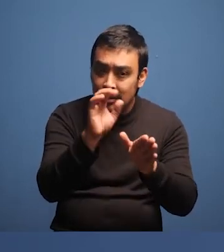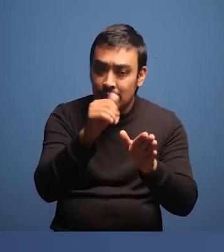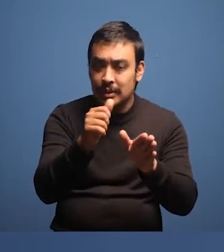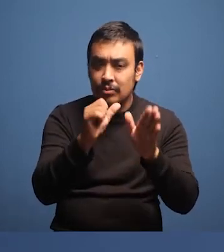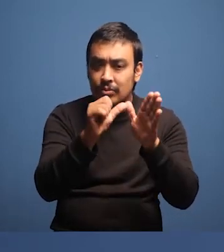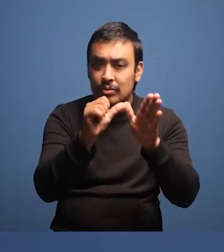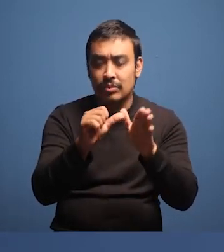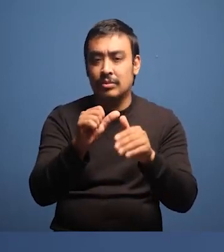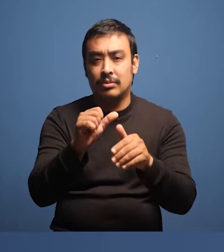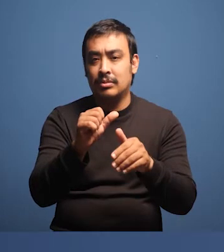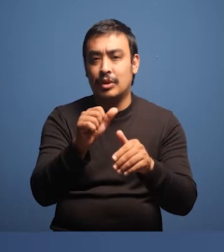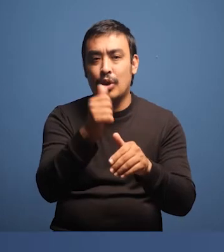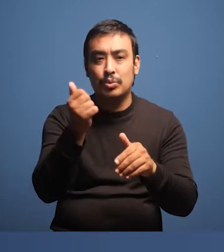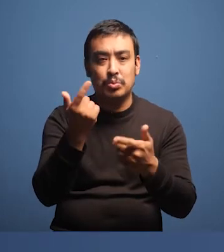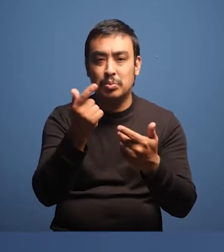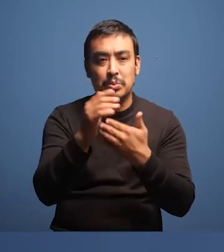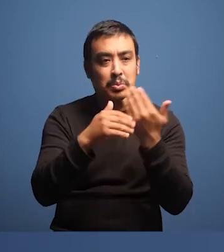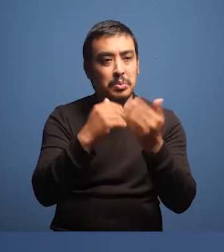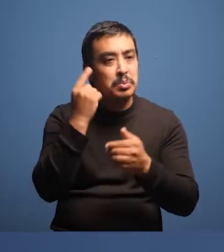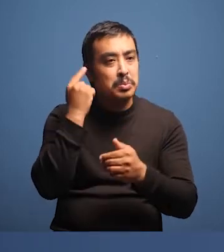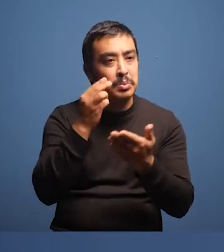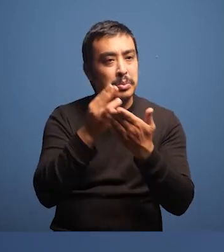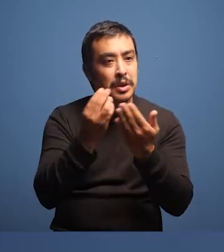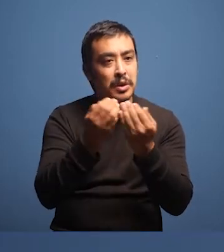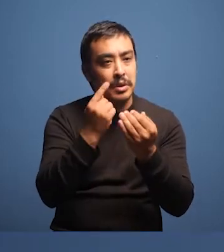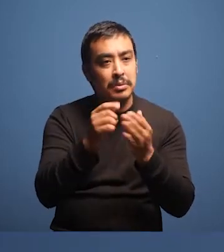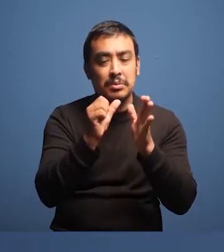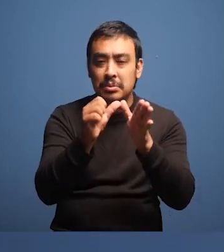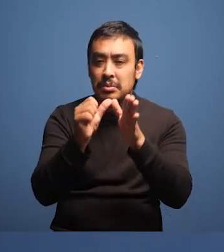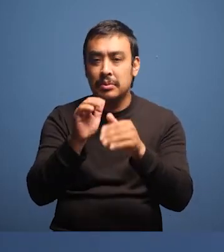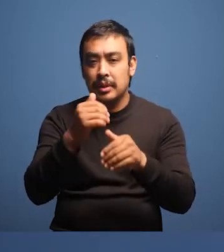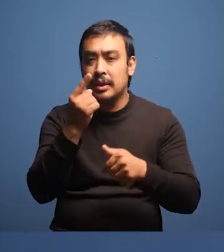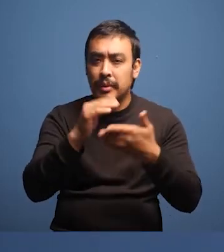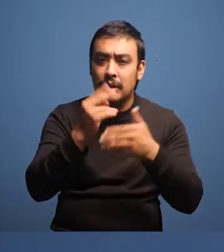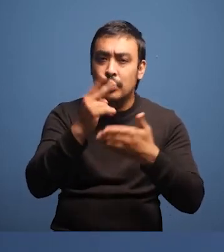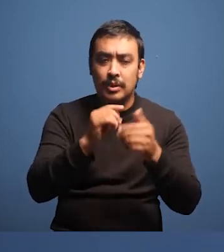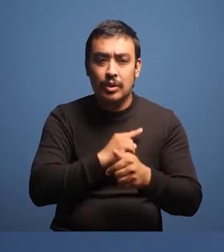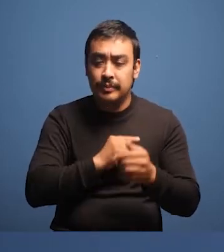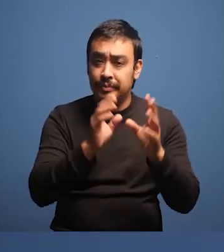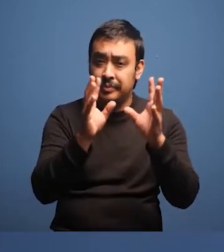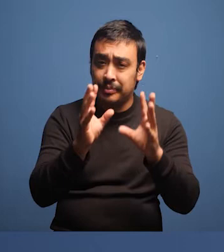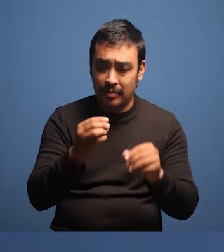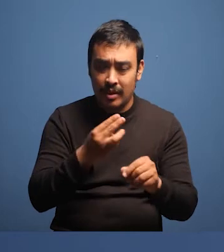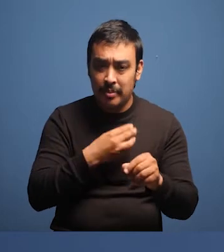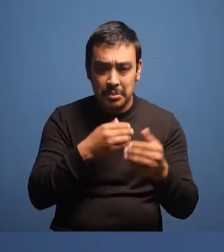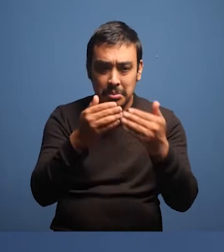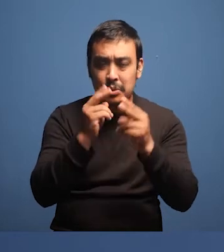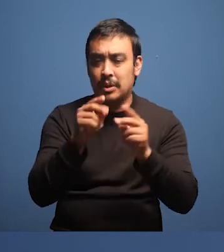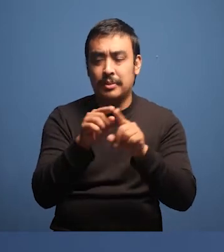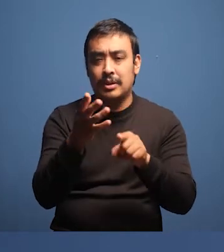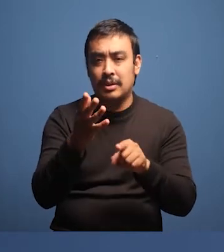गर्नुभयो बट आई हेभ नो अदर अप्सन देन इग्नोरिङ होइन इग्नोर गरेँ त्यसपछि आफ्टर केही मन्थबाट फियर पनि हट्यो त्यो मान्छेसँग इन्ट्रेक्सन पनि भएन स्टिल